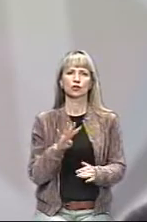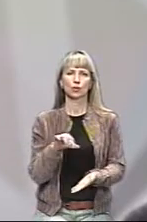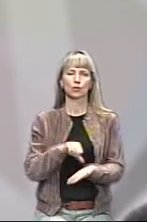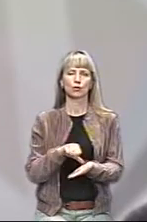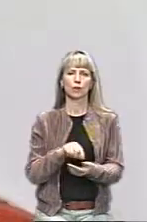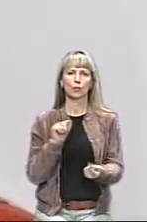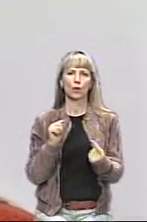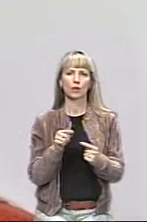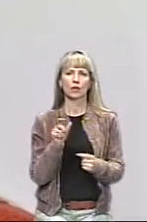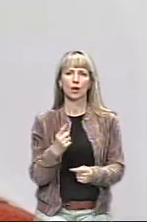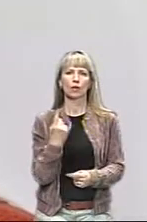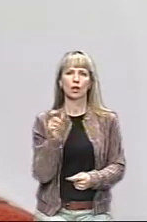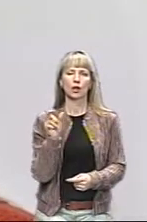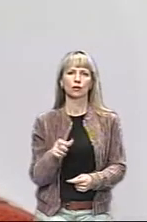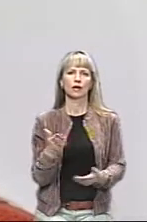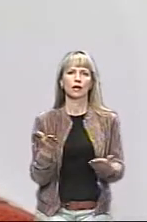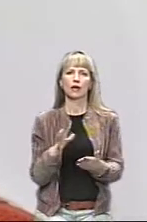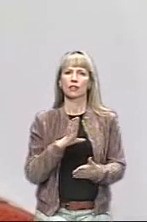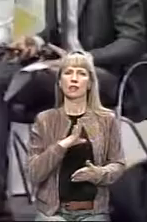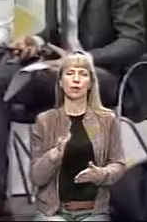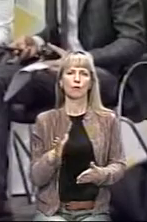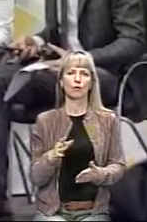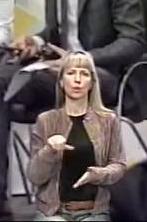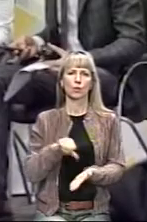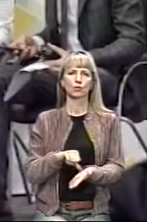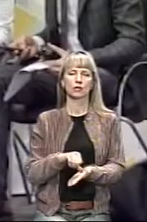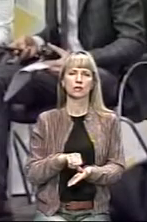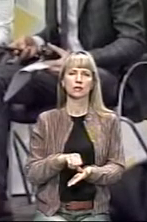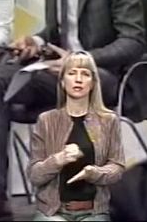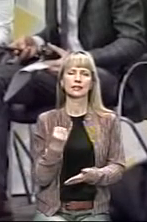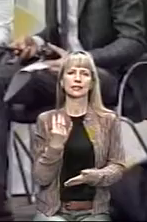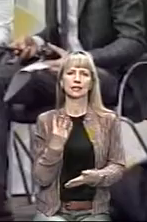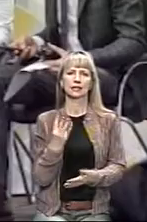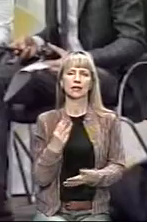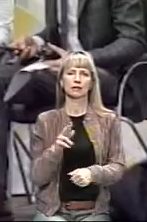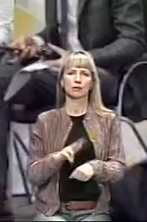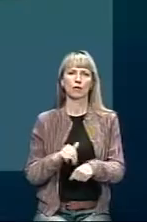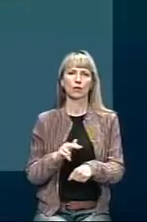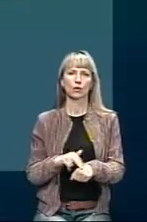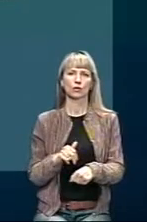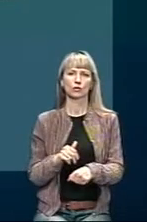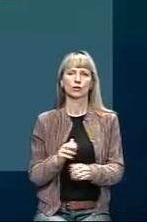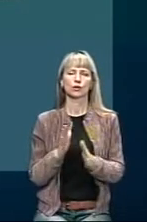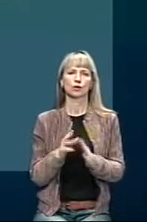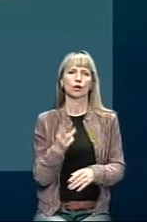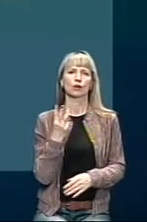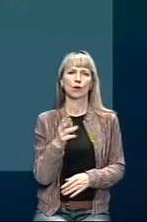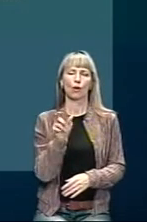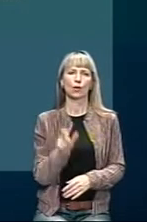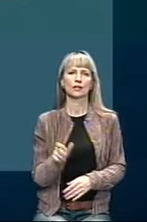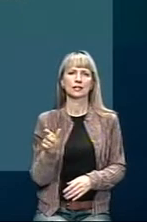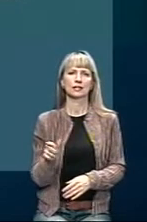учасники протестів. Одна людина, яка не була безпосереднім учасником, 13 – правоохоронці. Лише трьох